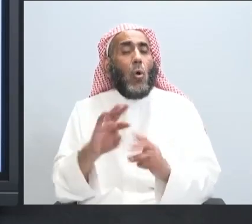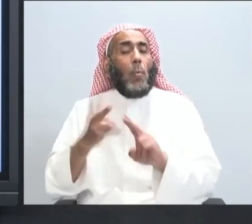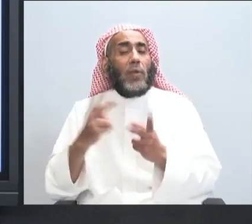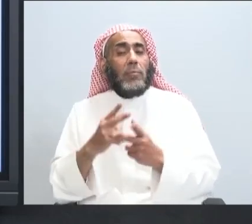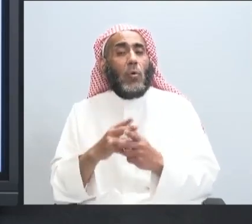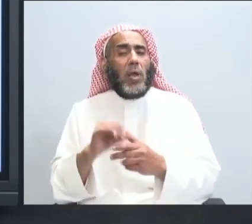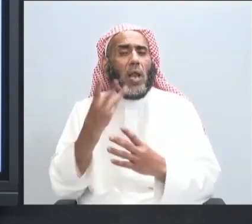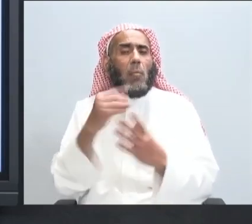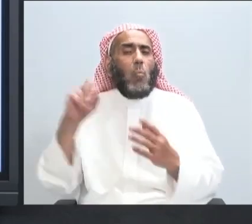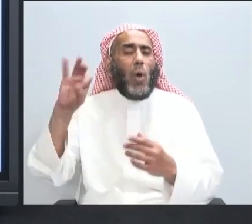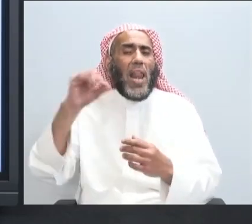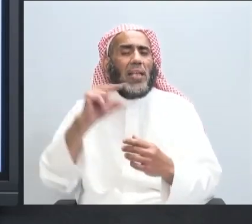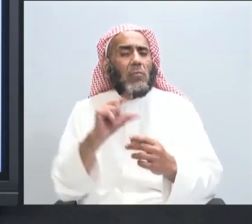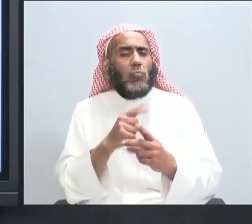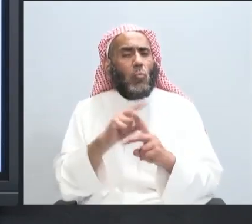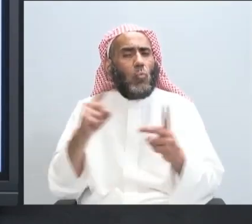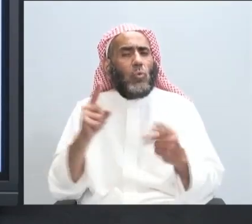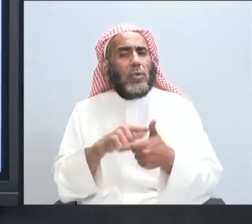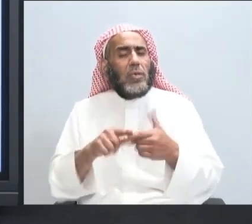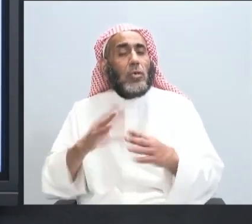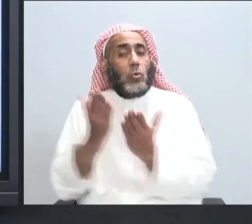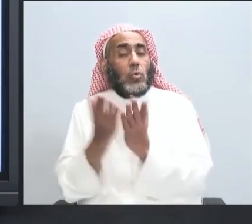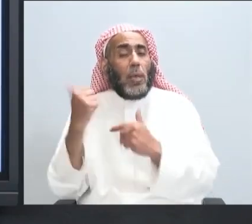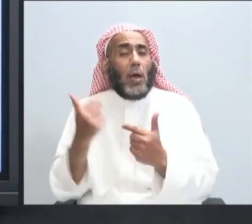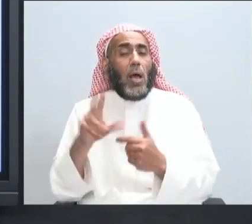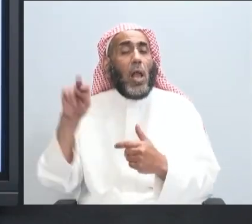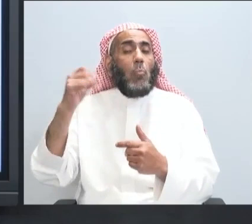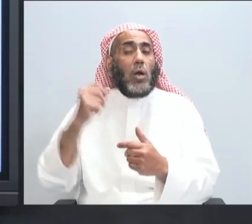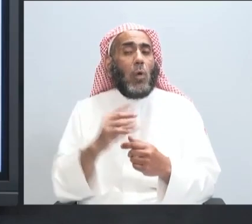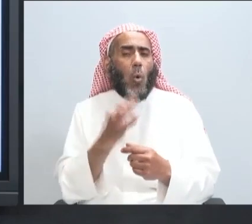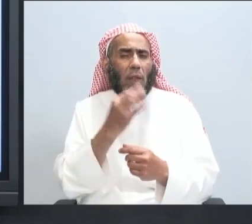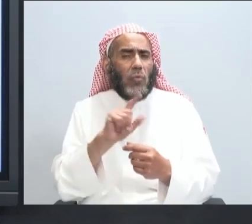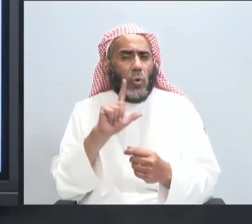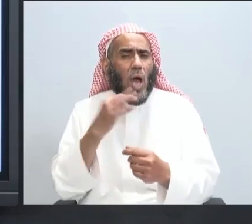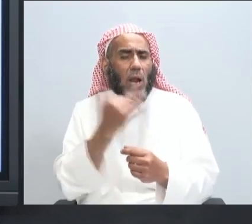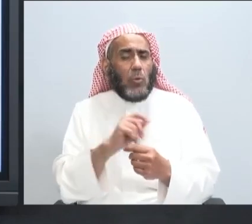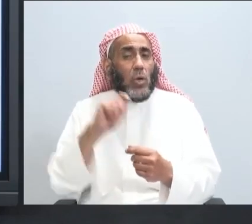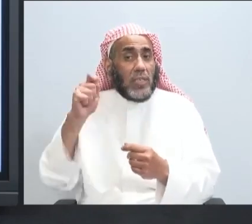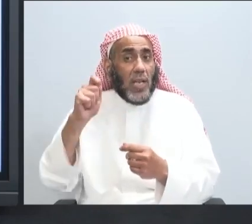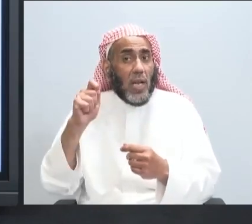بينه وبين المولد؟ كما عرفنا أيضا في الدروس السابقة، فالمعرب هل هو لفظ عربي أصيل؟